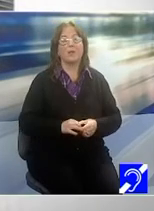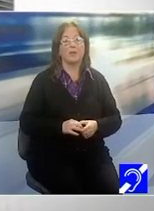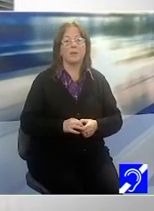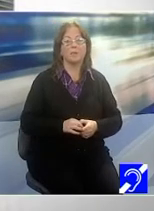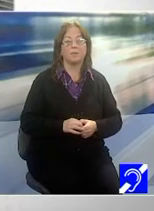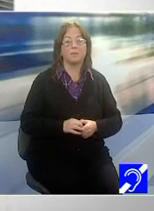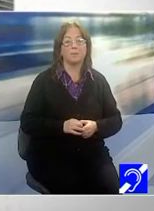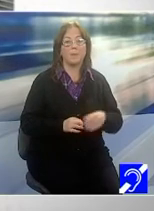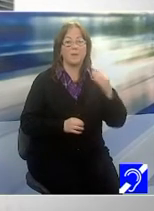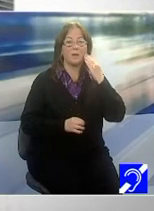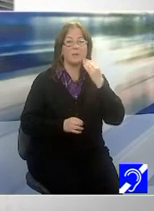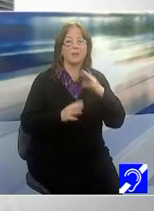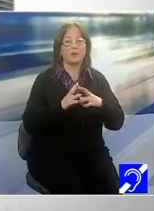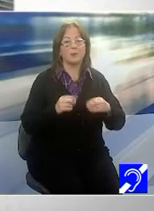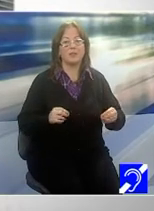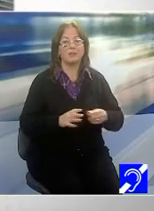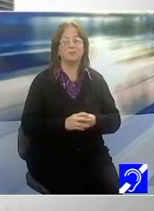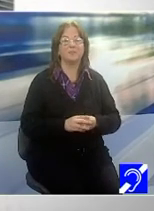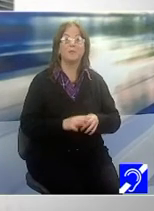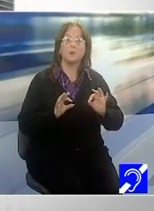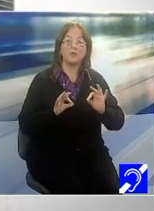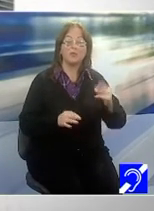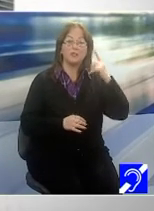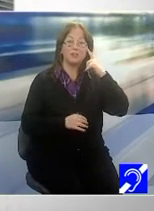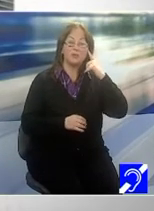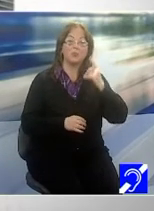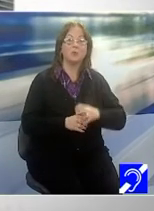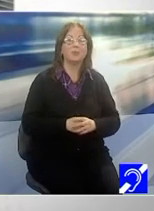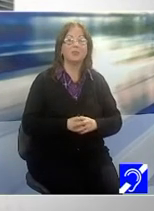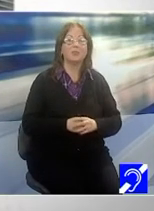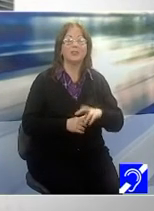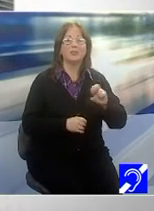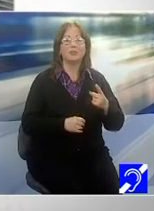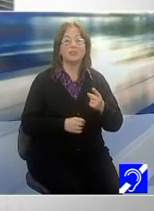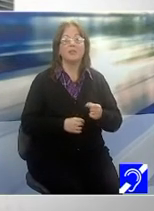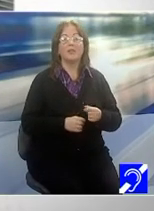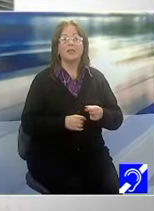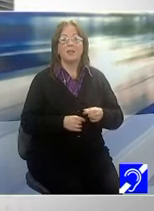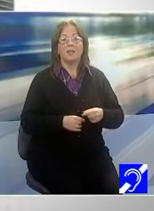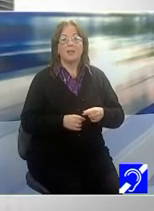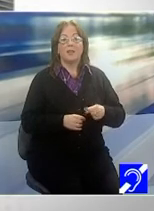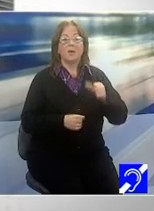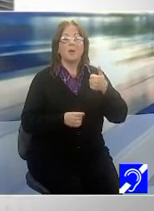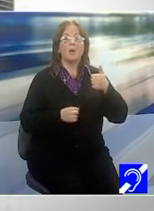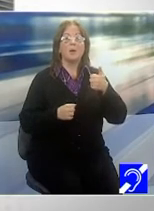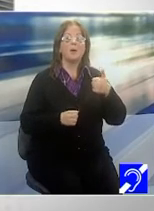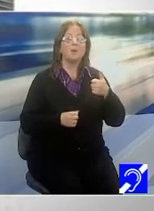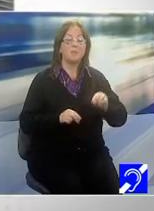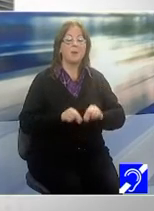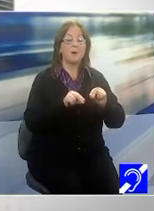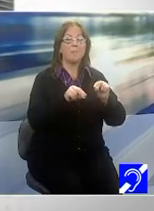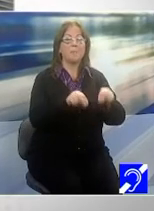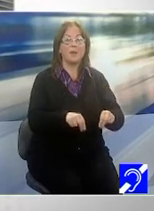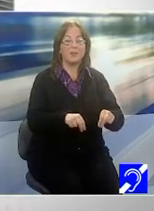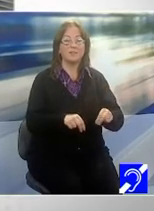Este un lucru bine de știut și măcar pasul acesta a fost făcut de la prefectură, de reprezentantul guvernului în teritoriu. Rămâne